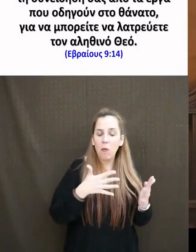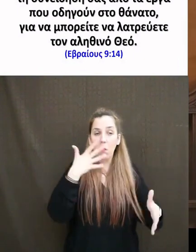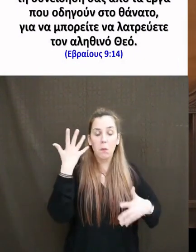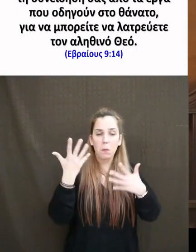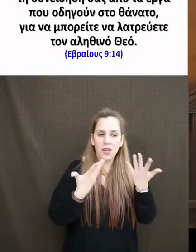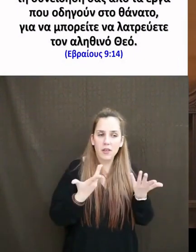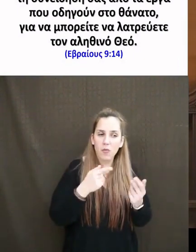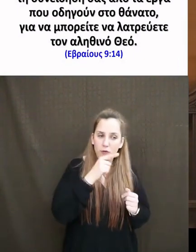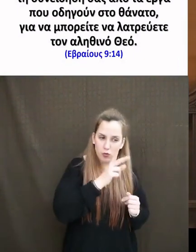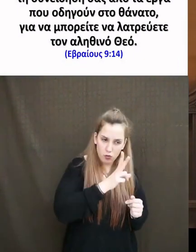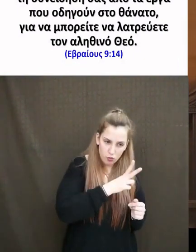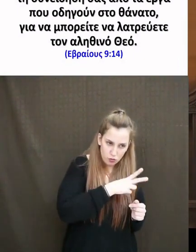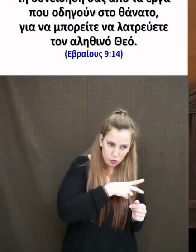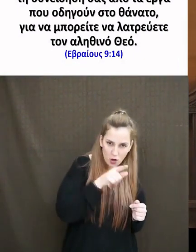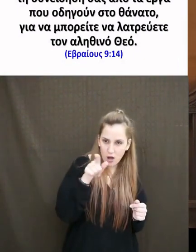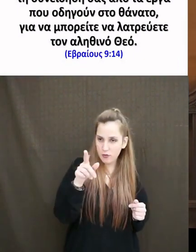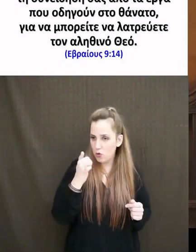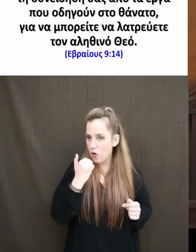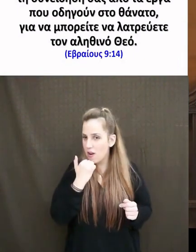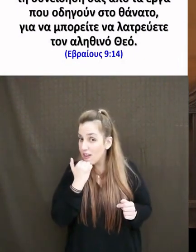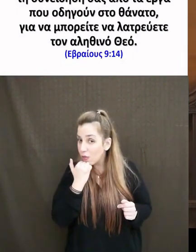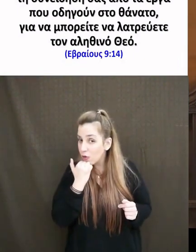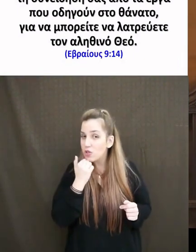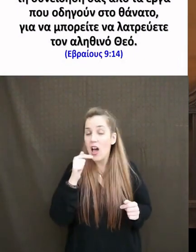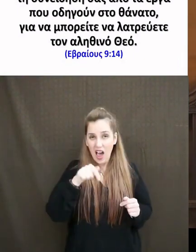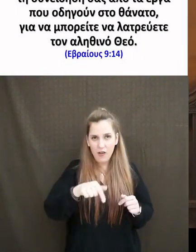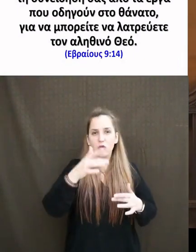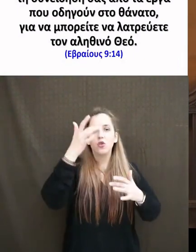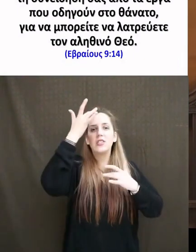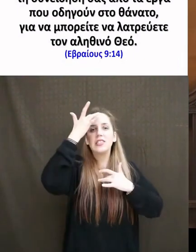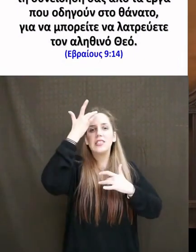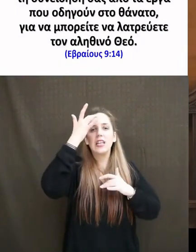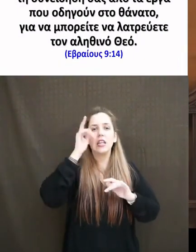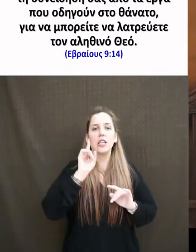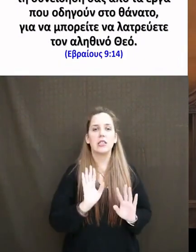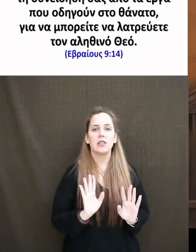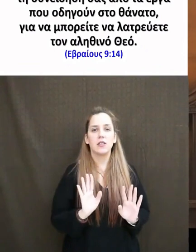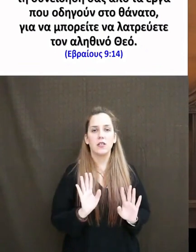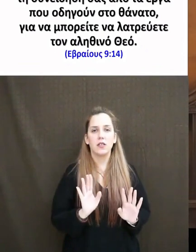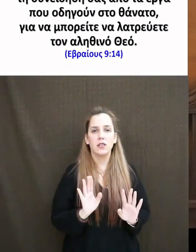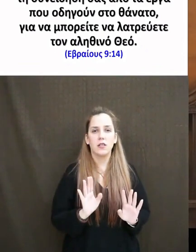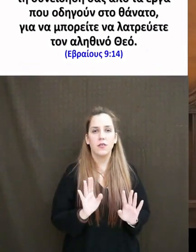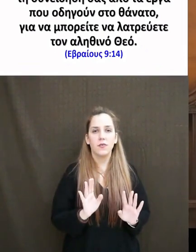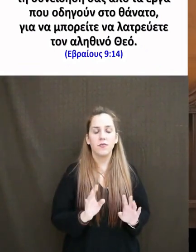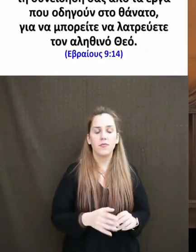μυαλού. Όλα τα στριφογυρίσματα της καρδιάς που δεν ξέρω πού με βγάζουν.